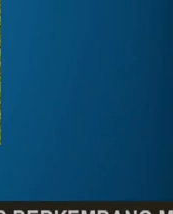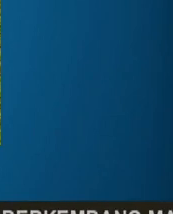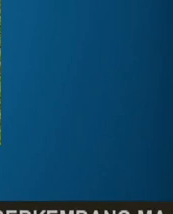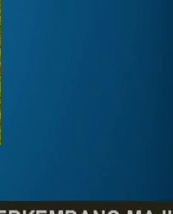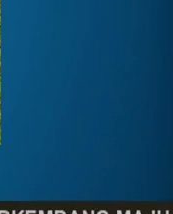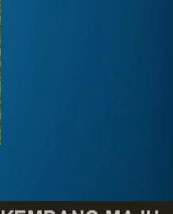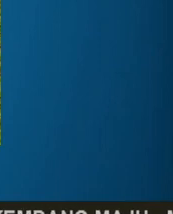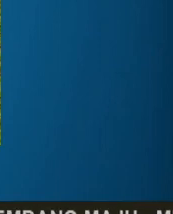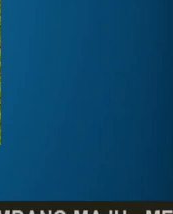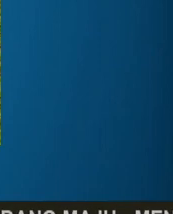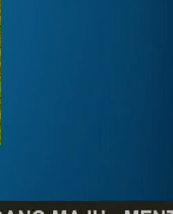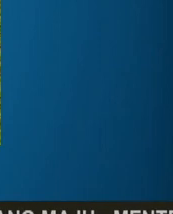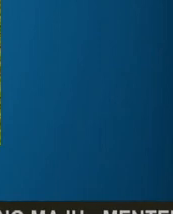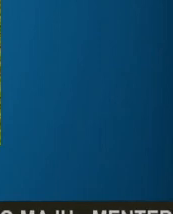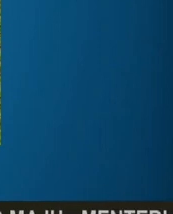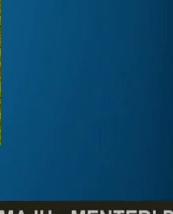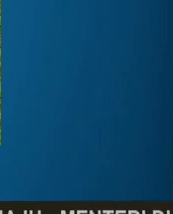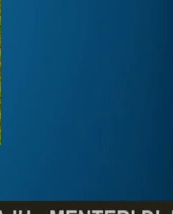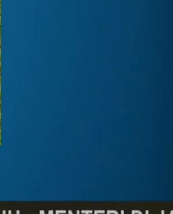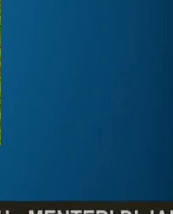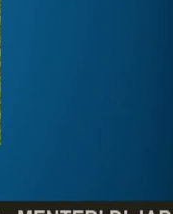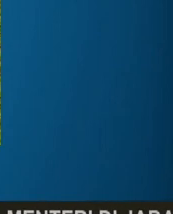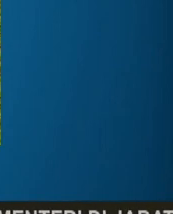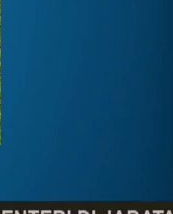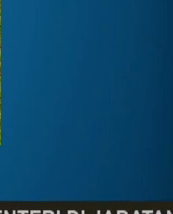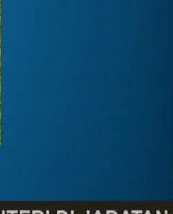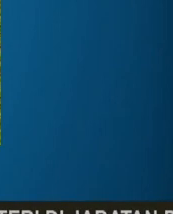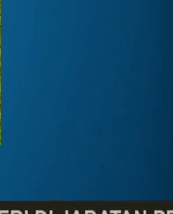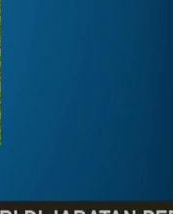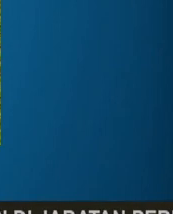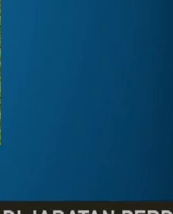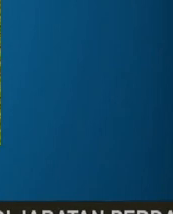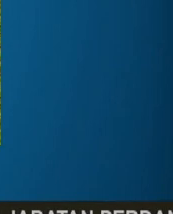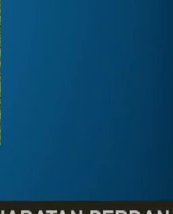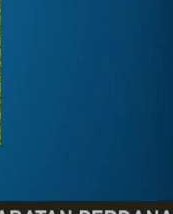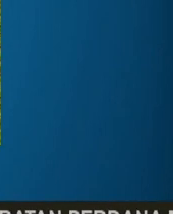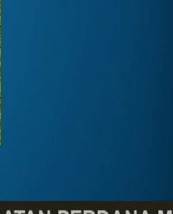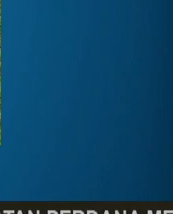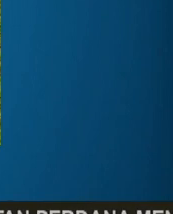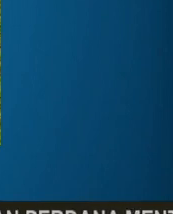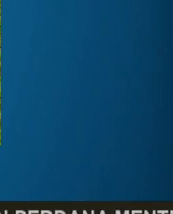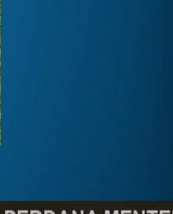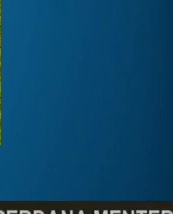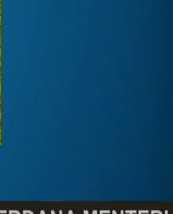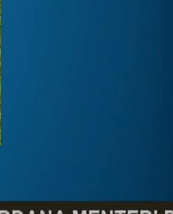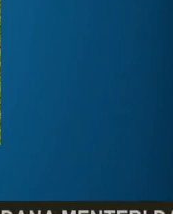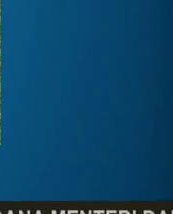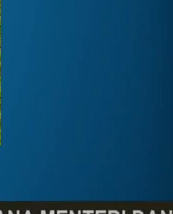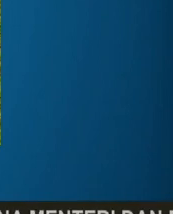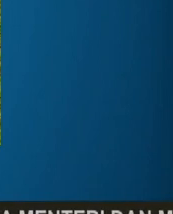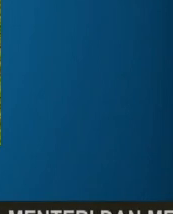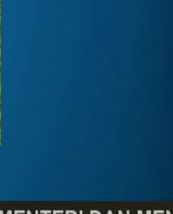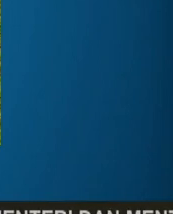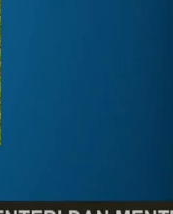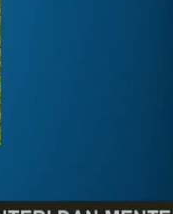membuang sampah di tempat awam Hasan dikenakan denda compound 100 Ringgit kesalahan itu didapati membuang puntung rokok di